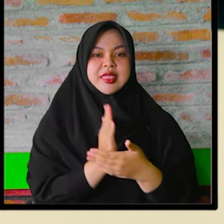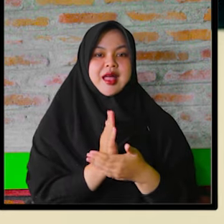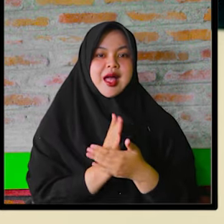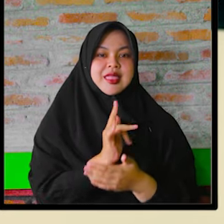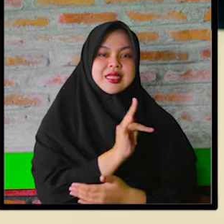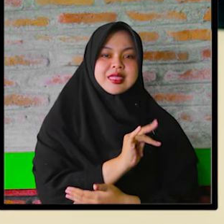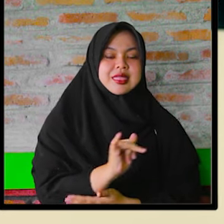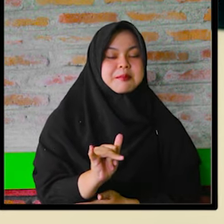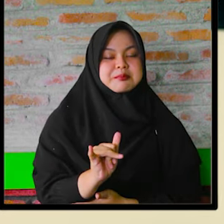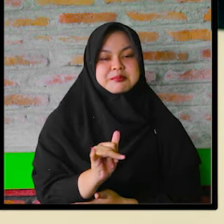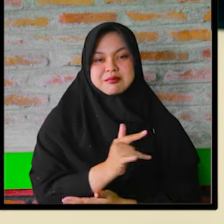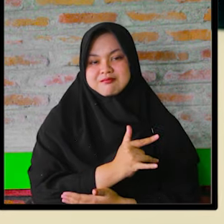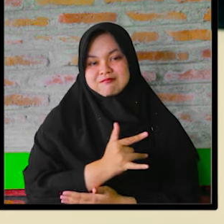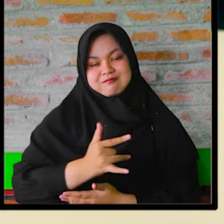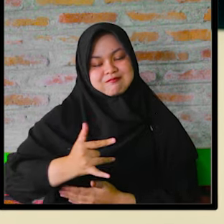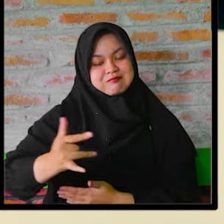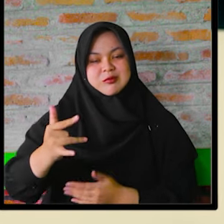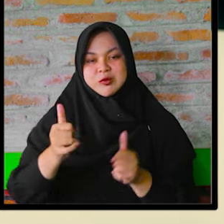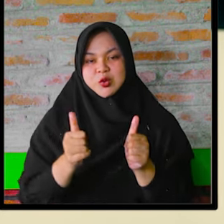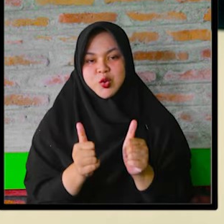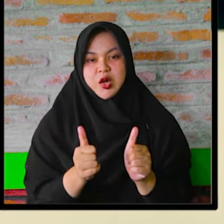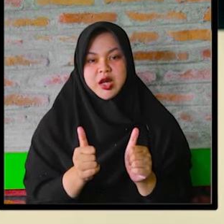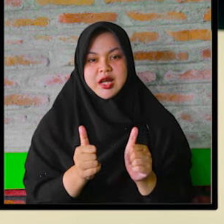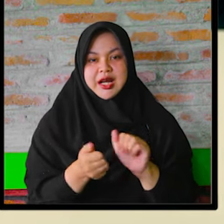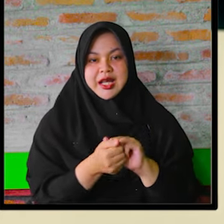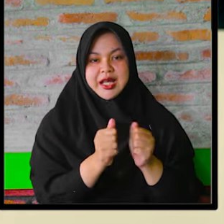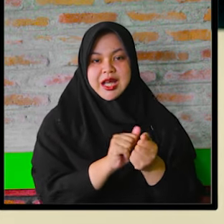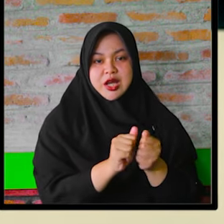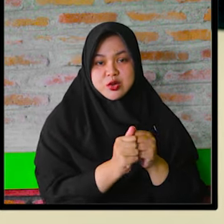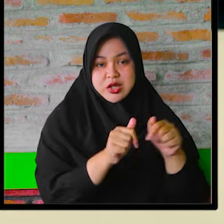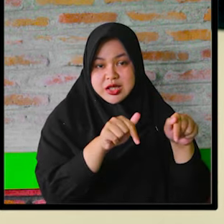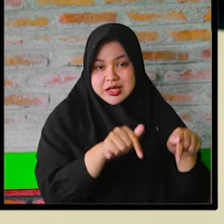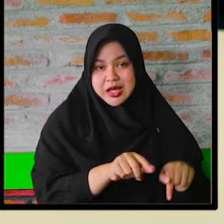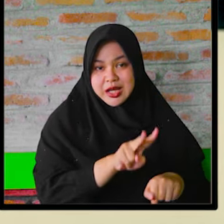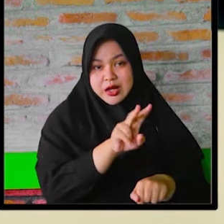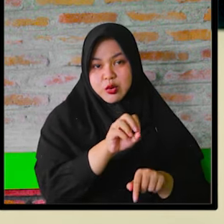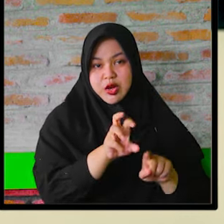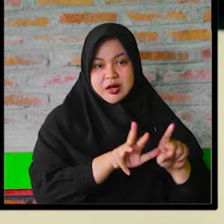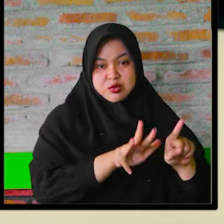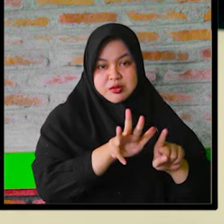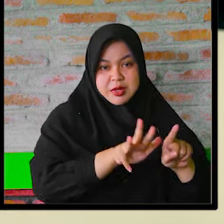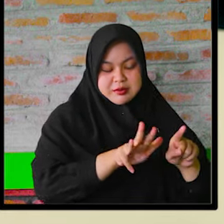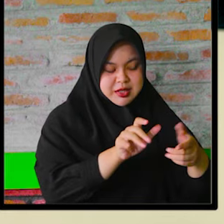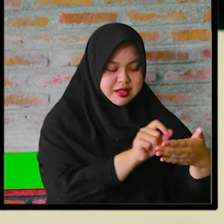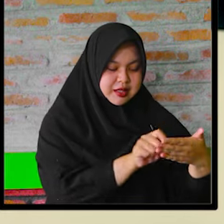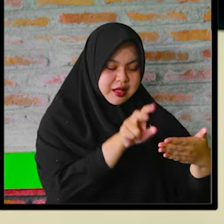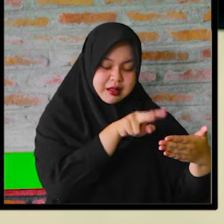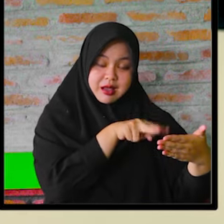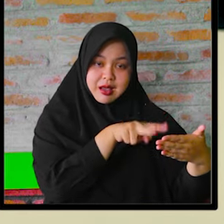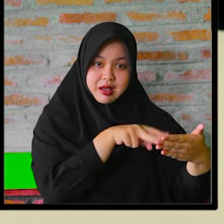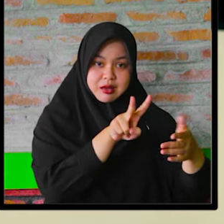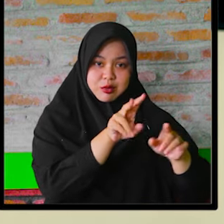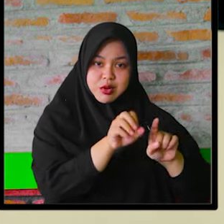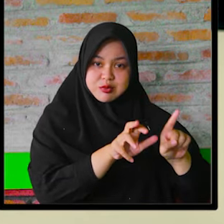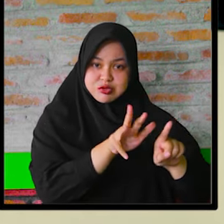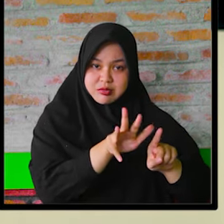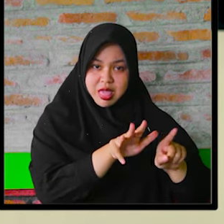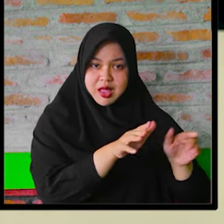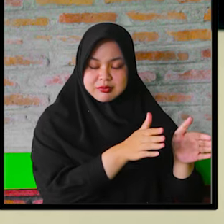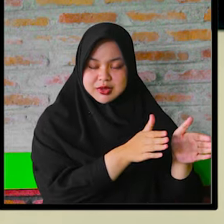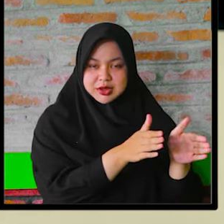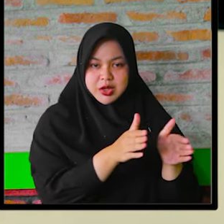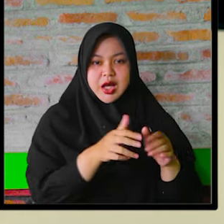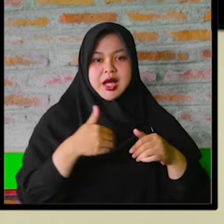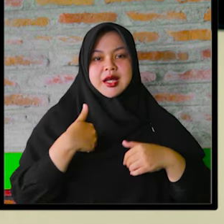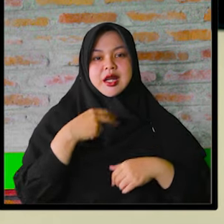ini jadi ada kasus sekarang yang dari 2019 ini saya catatan saya itu ee ada